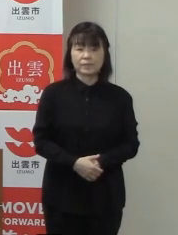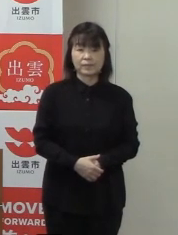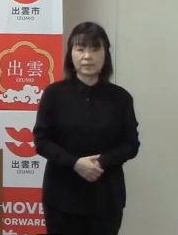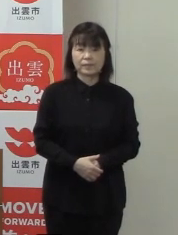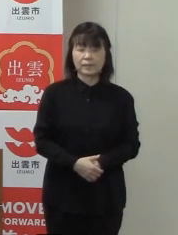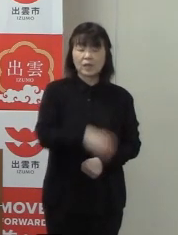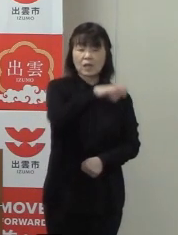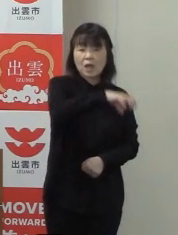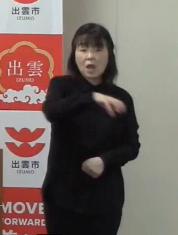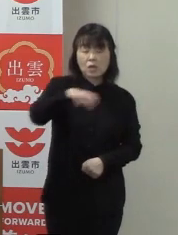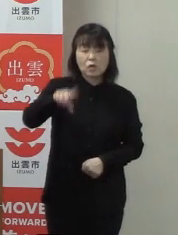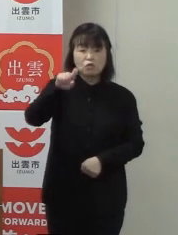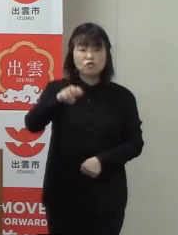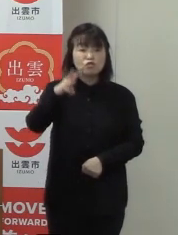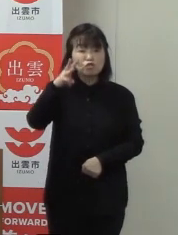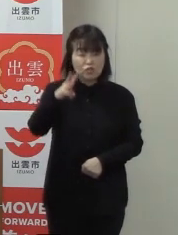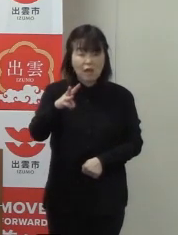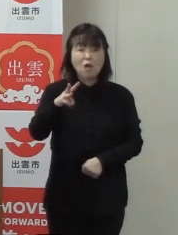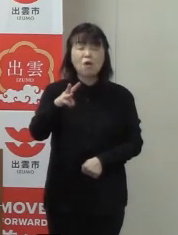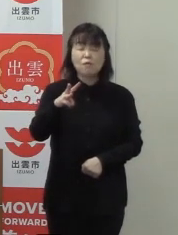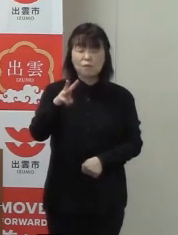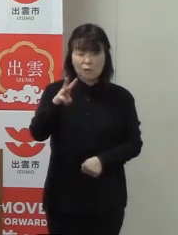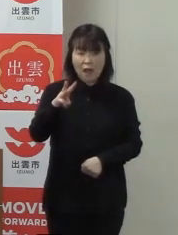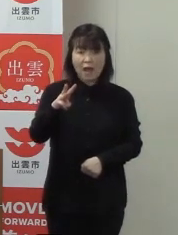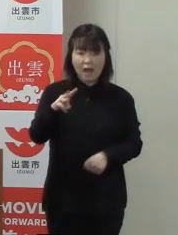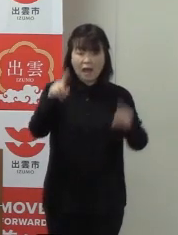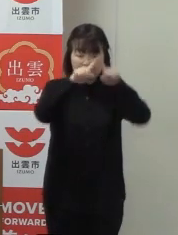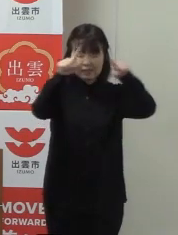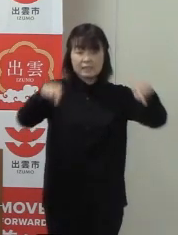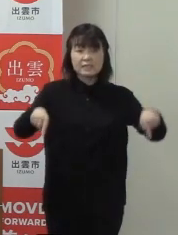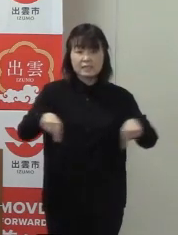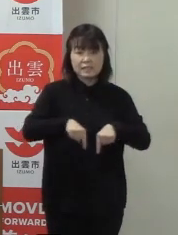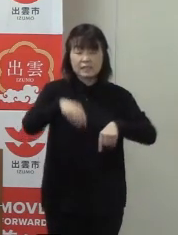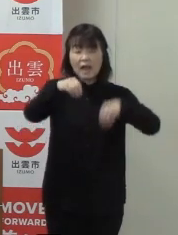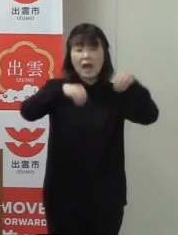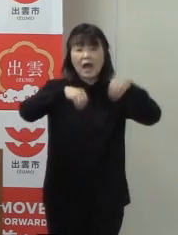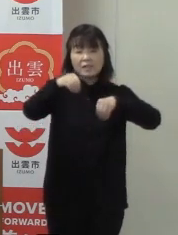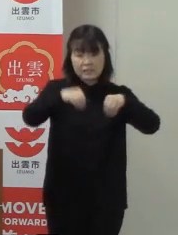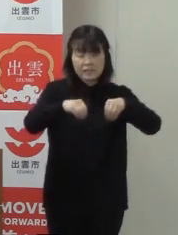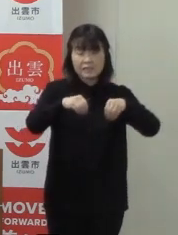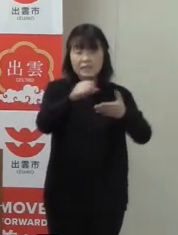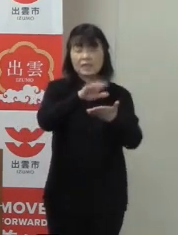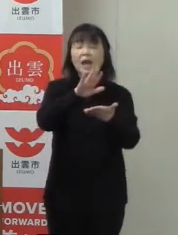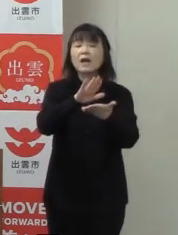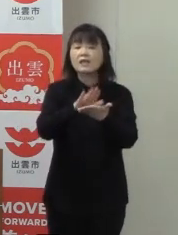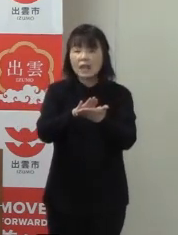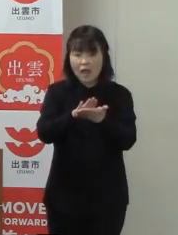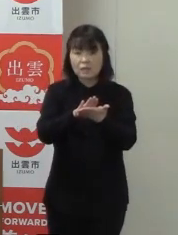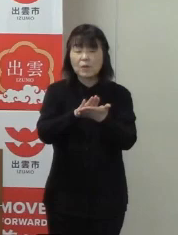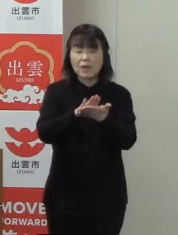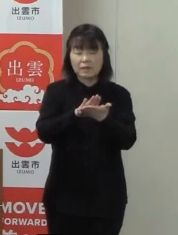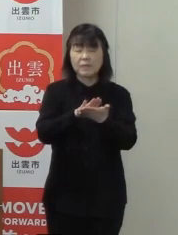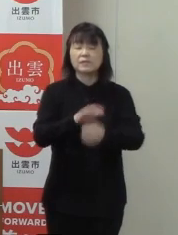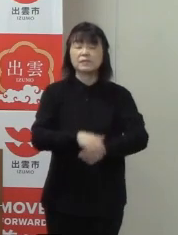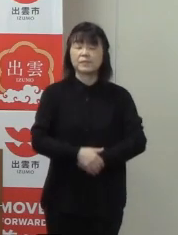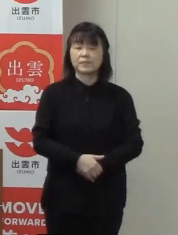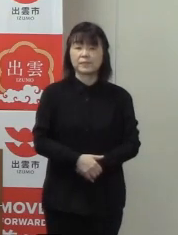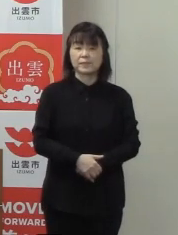は一つずつは申し上げませんが、チラシを見ていただければここに書いてあるところが、利用点であります